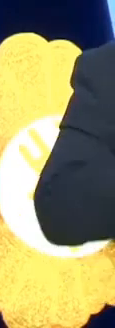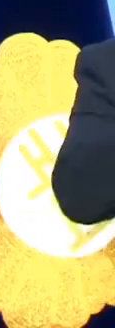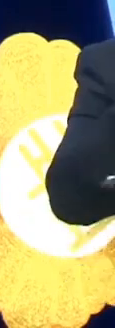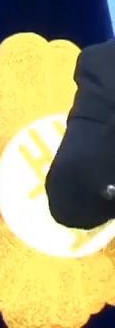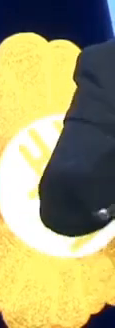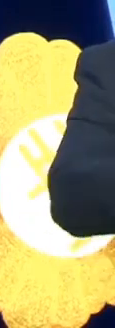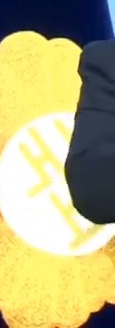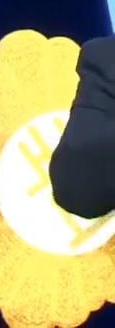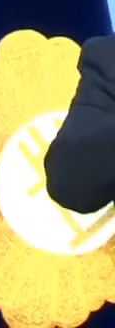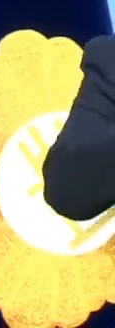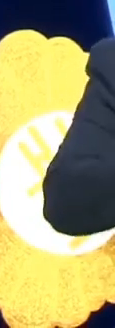마칩니다